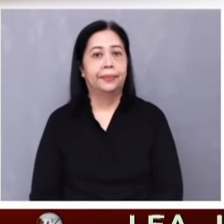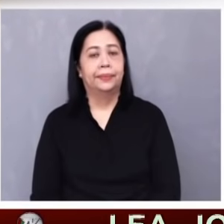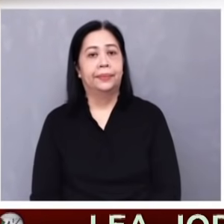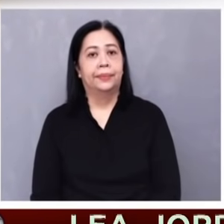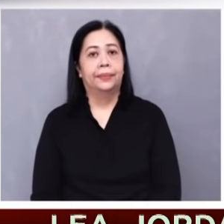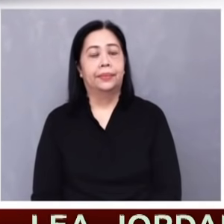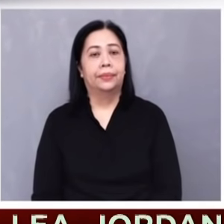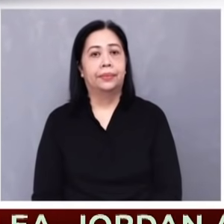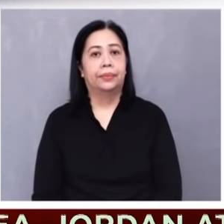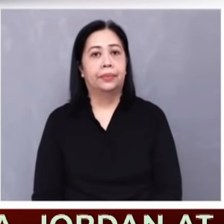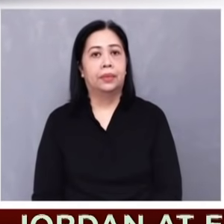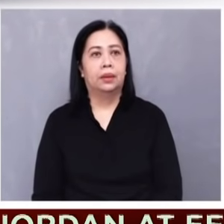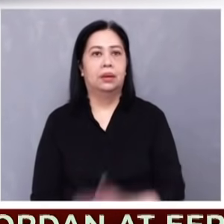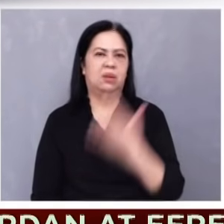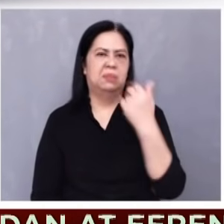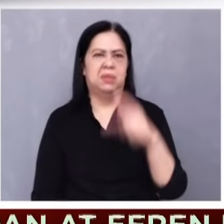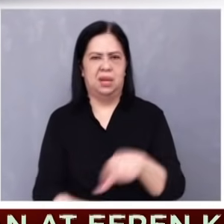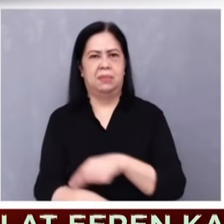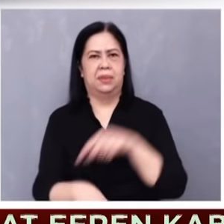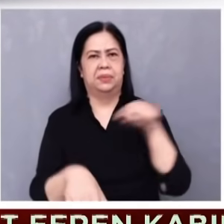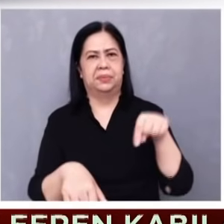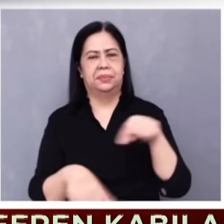Kasi matagal pa itong